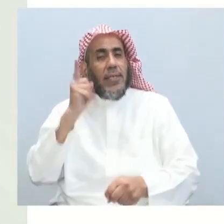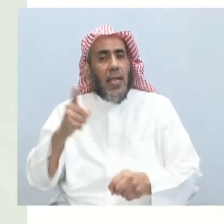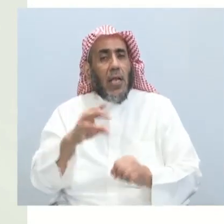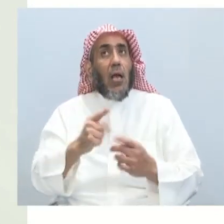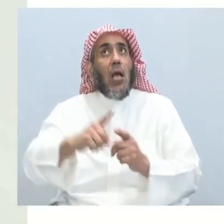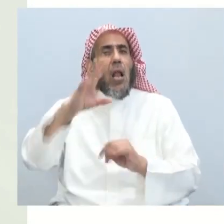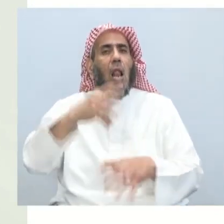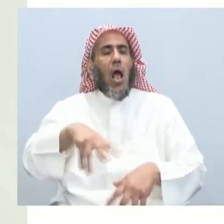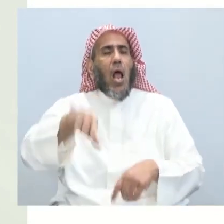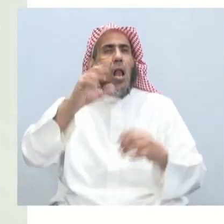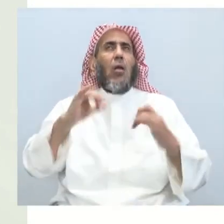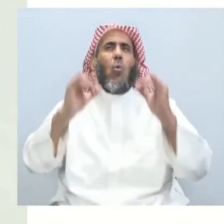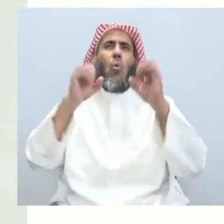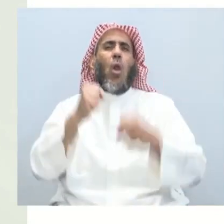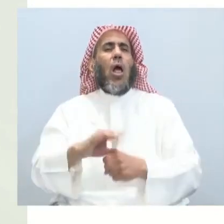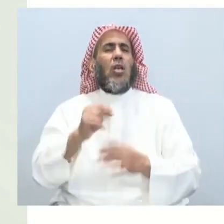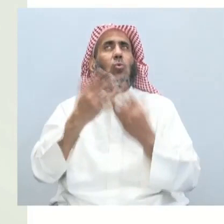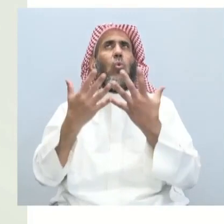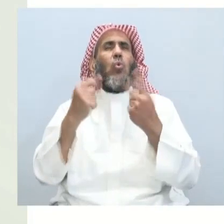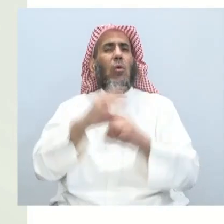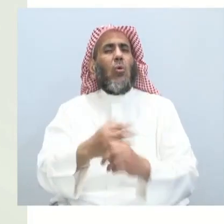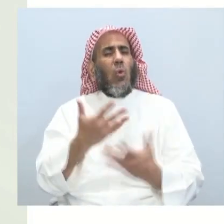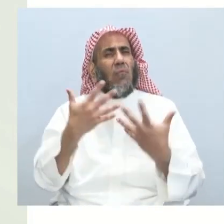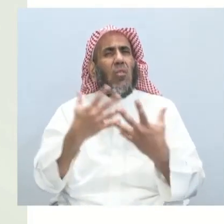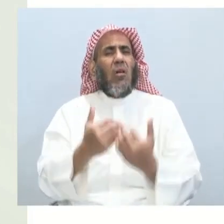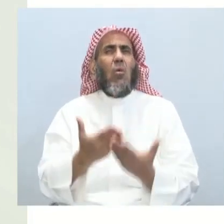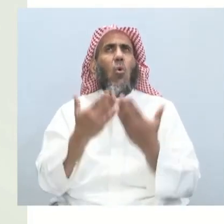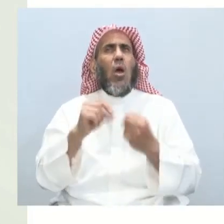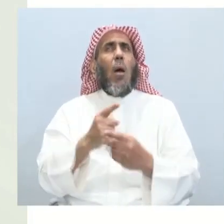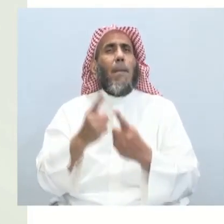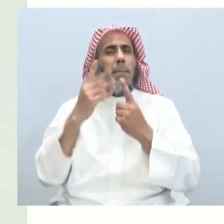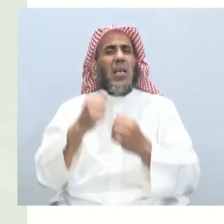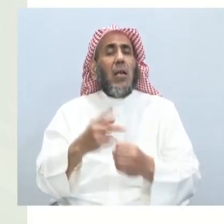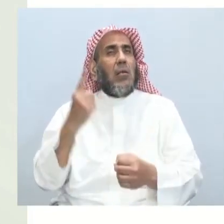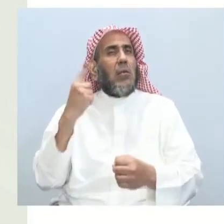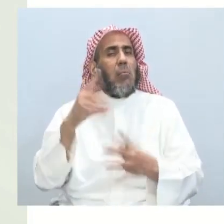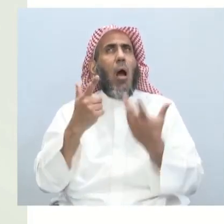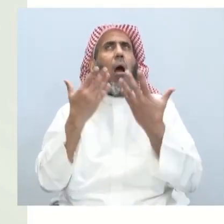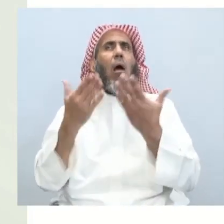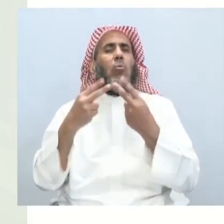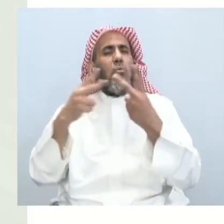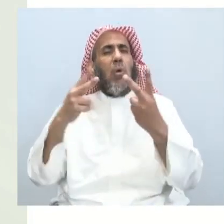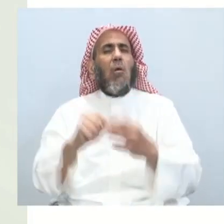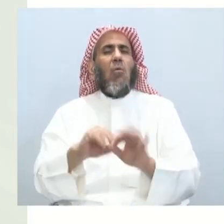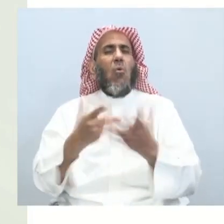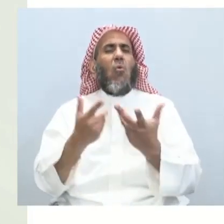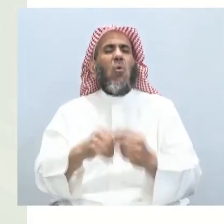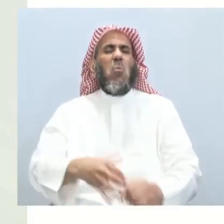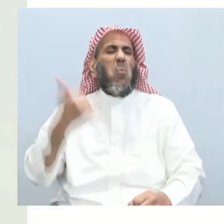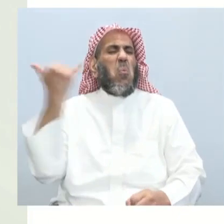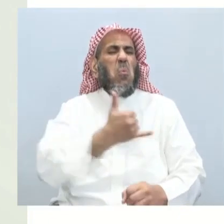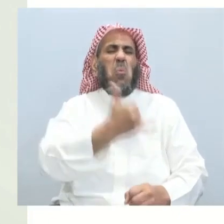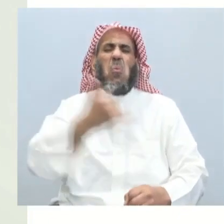اله العرش اشكو تضرعا وادعوك في الضراء ربي لتسمع فكم قتلوا من